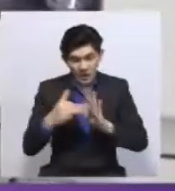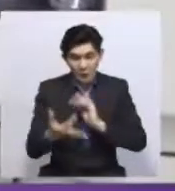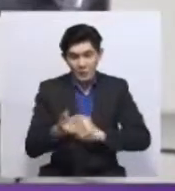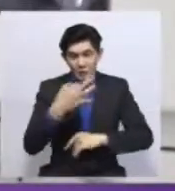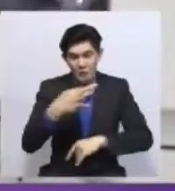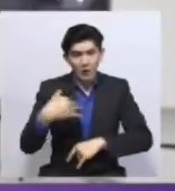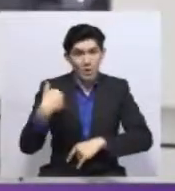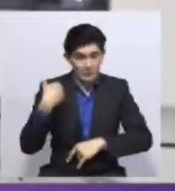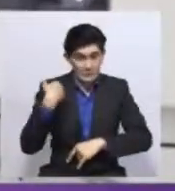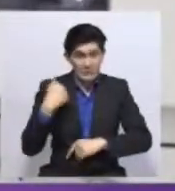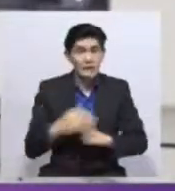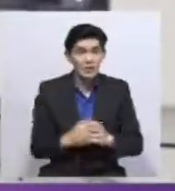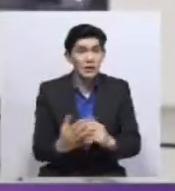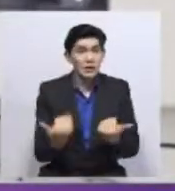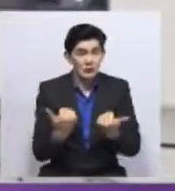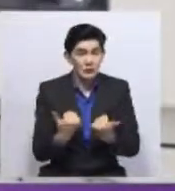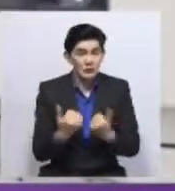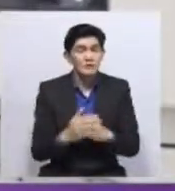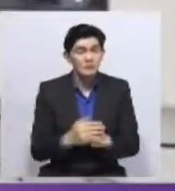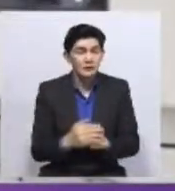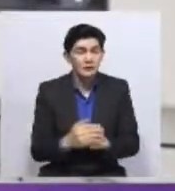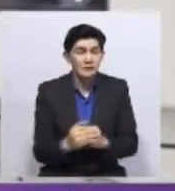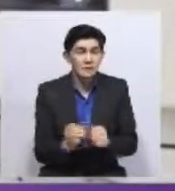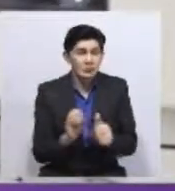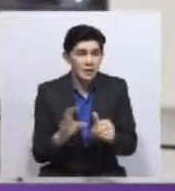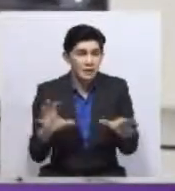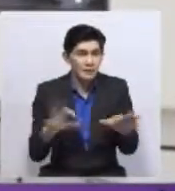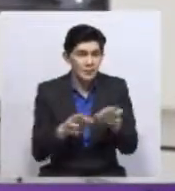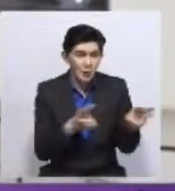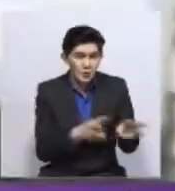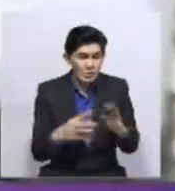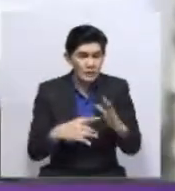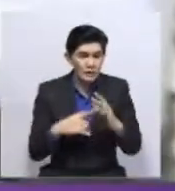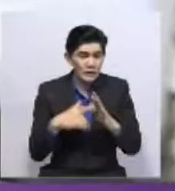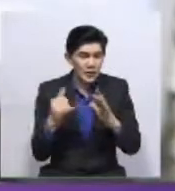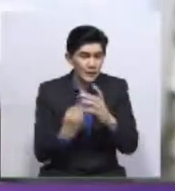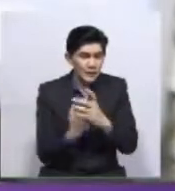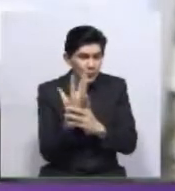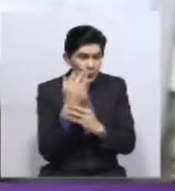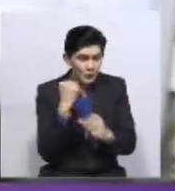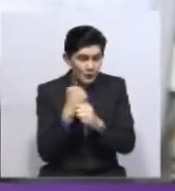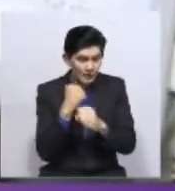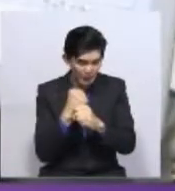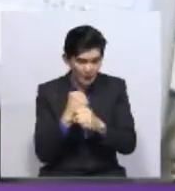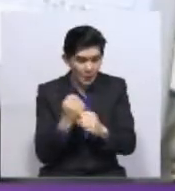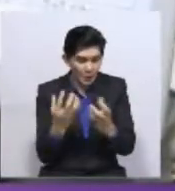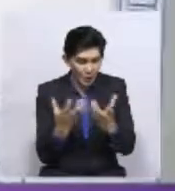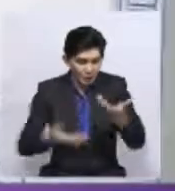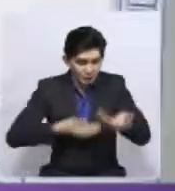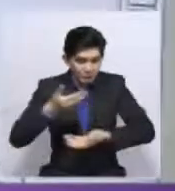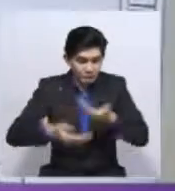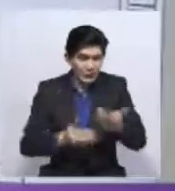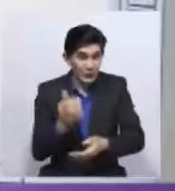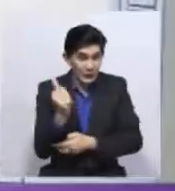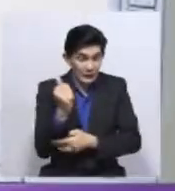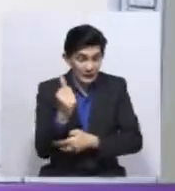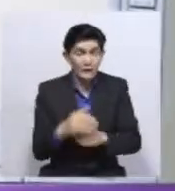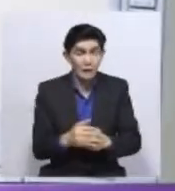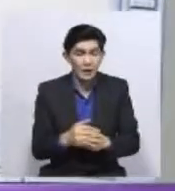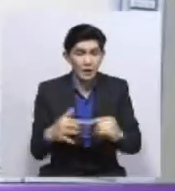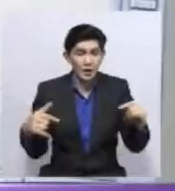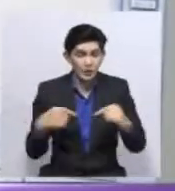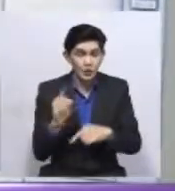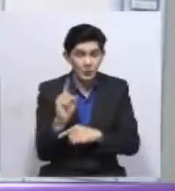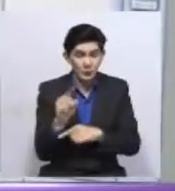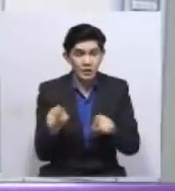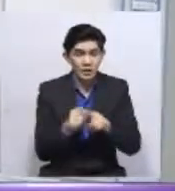มีบำบัดรวมถึงการรับถ่ายทอดเทคโนโลยีผลิตภัณฑ์สมุนไพรเพื่อต่อยอดสู่การผลิตเชิงพาณิชย์ในผลิตภัณฑ์สาร